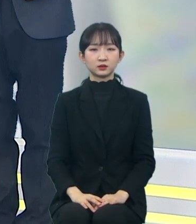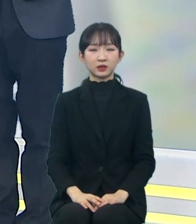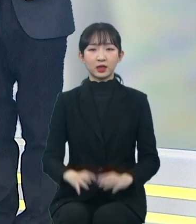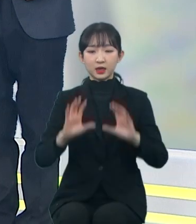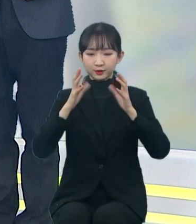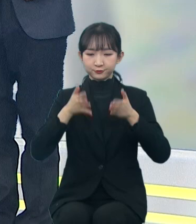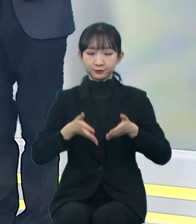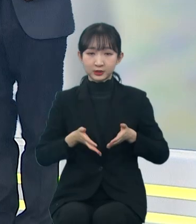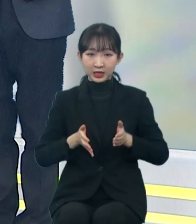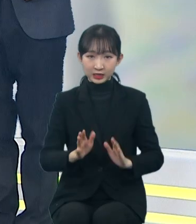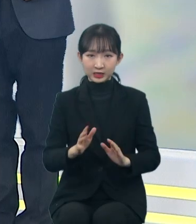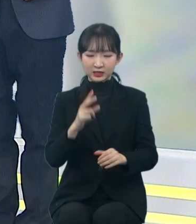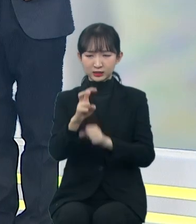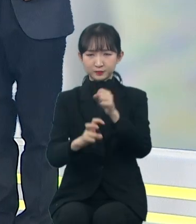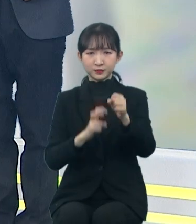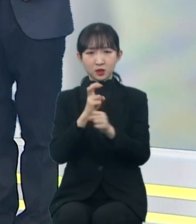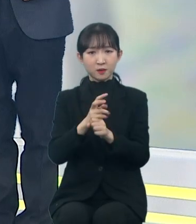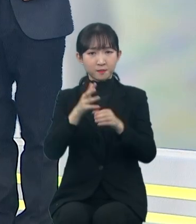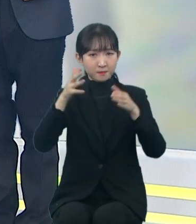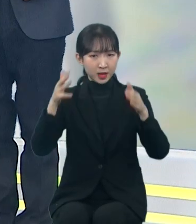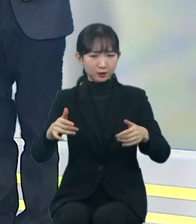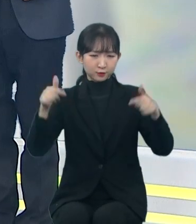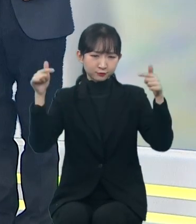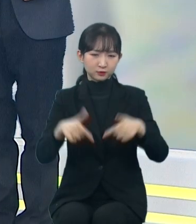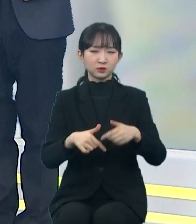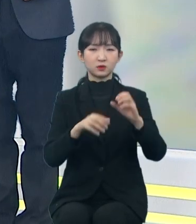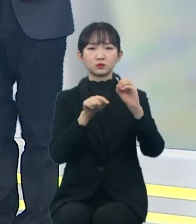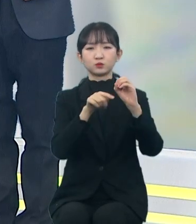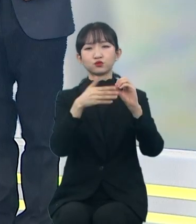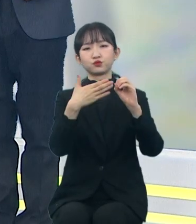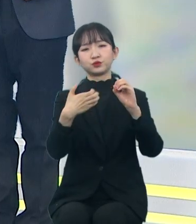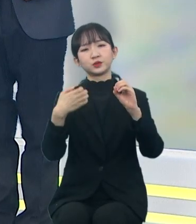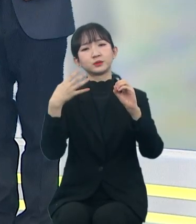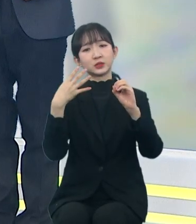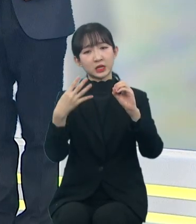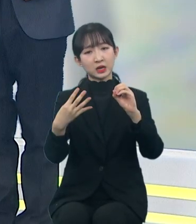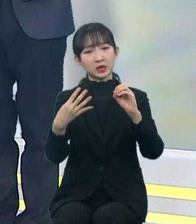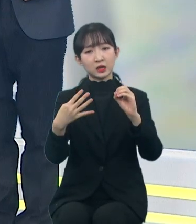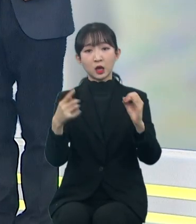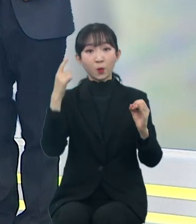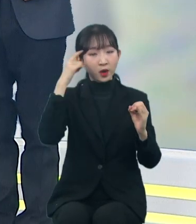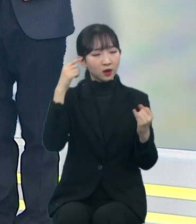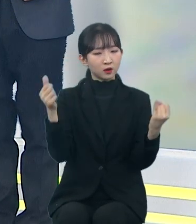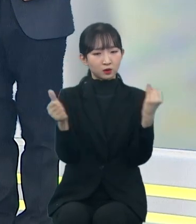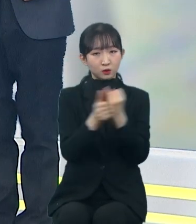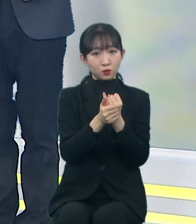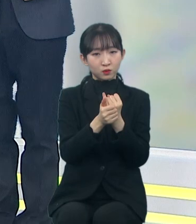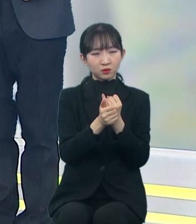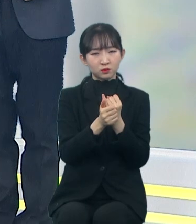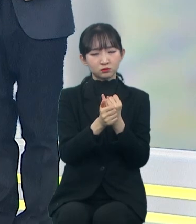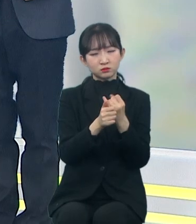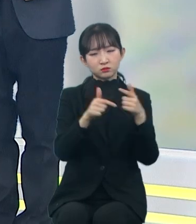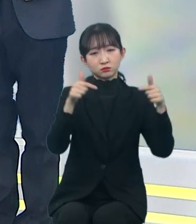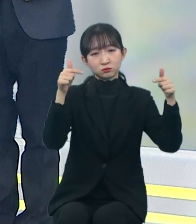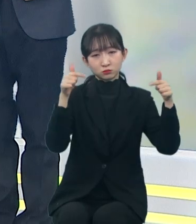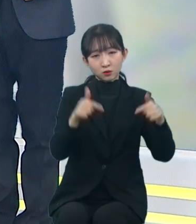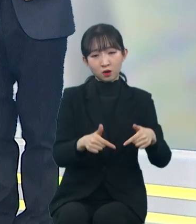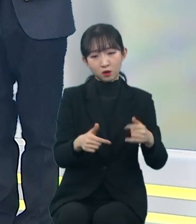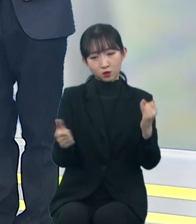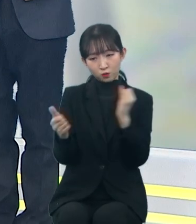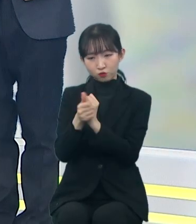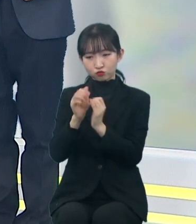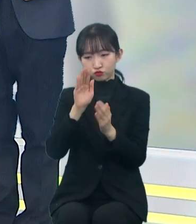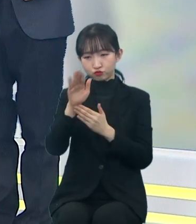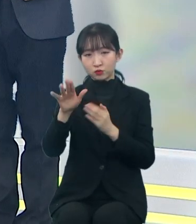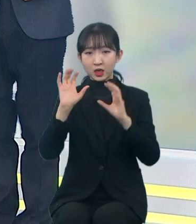출산율은 20년 만에 0.94명으로 떨어졌습니다. 네, 혼인 비율이 낮아진 데다 결혼을 해도 아이를 낳지 않는 게